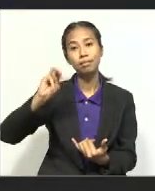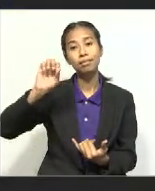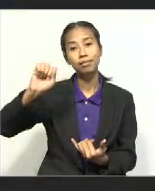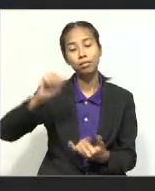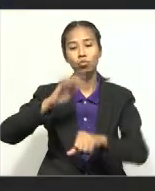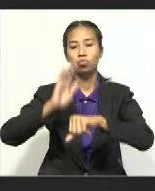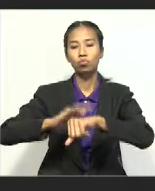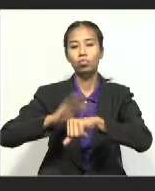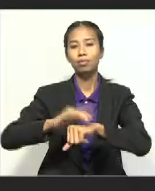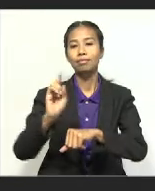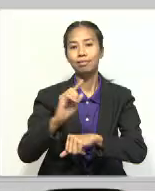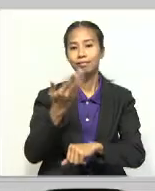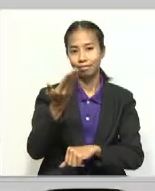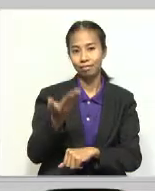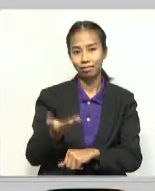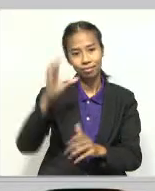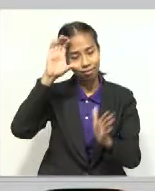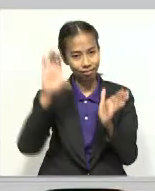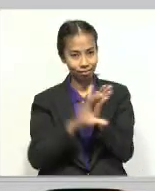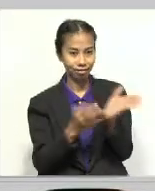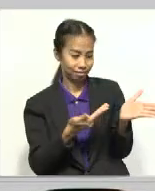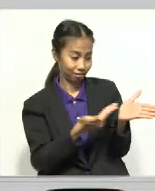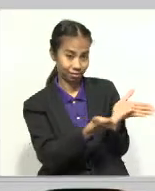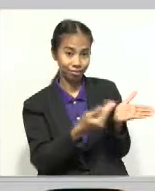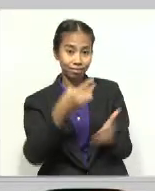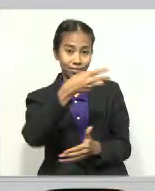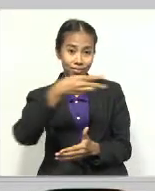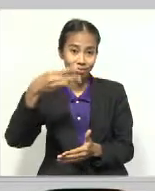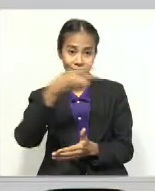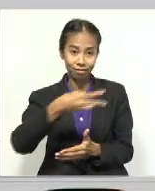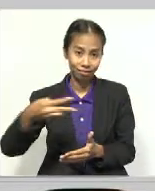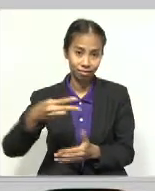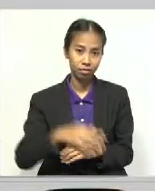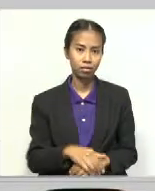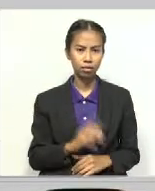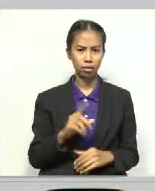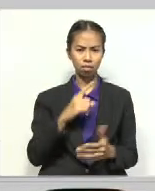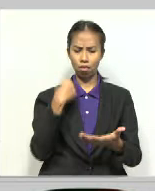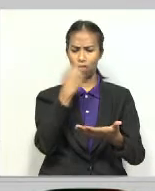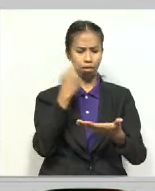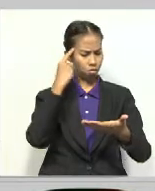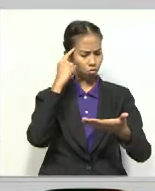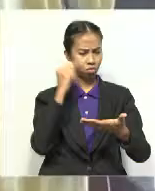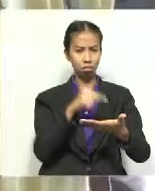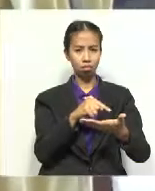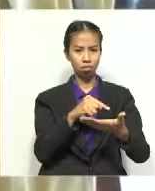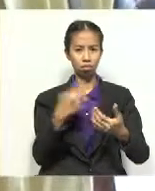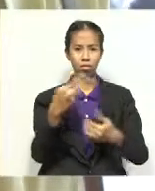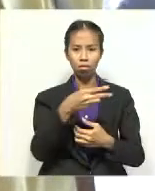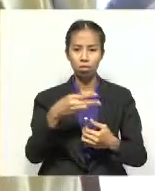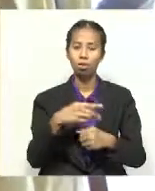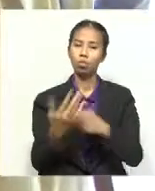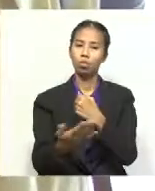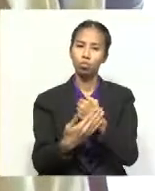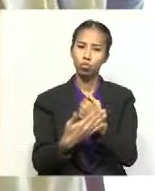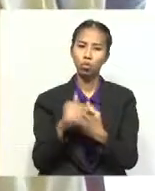ที่มีการเชิญชวนทายผลฟุตบอลนะคะอย่างที่เห็นในภาพนี้เลยค่ะก็จะเป็นข้อความจากบุคคลที่เราไม่รู้จักนะคะลักษณะข้อความเนี่ยเป็นการ